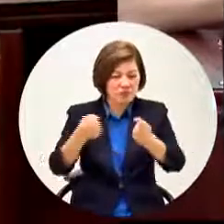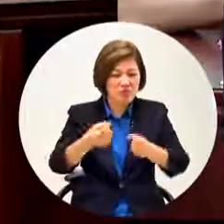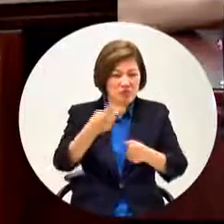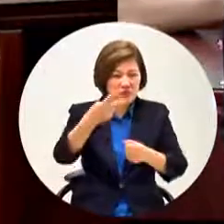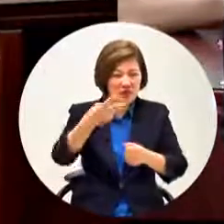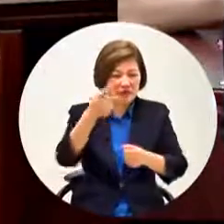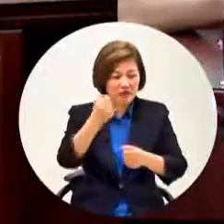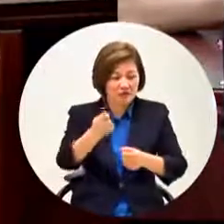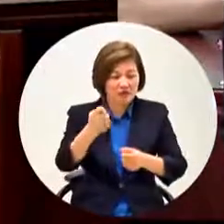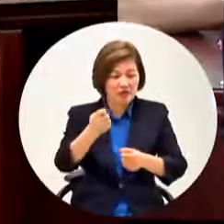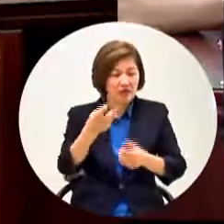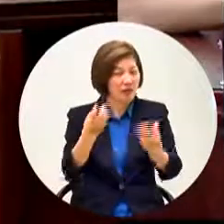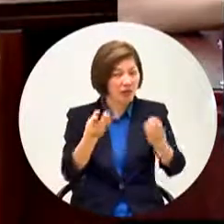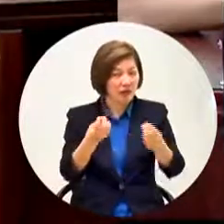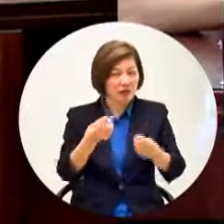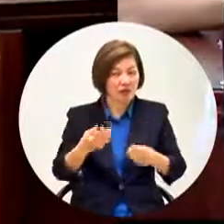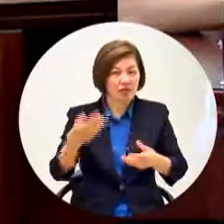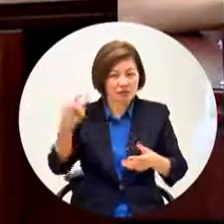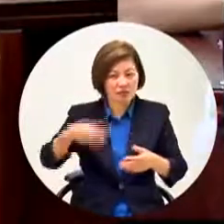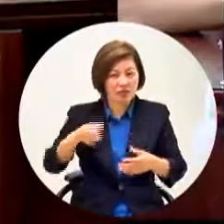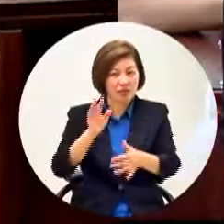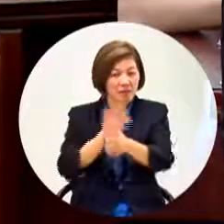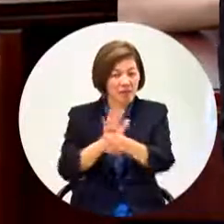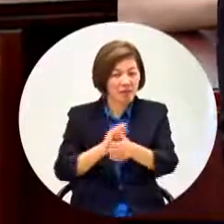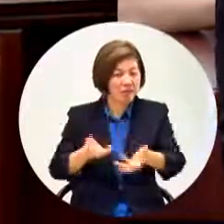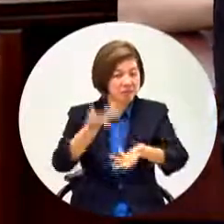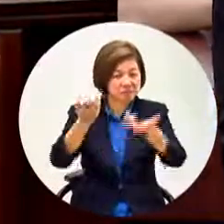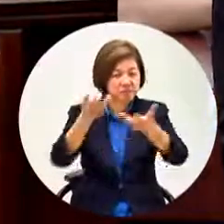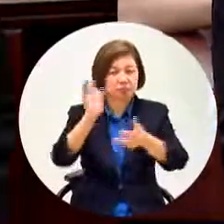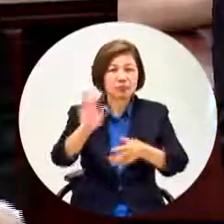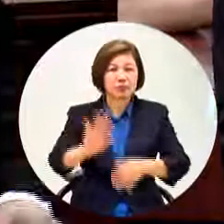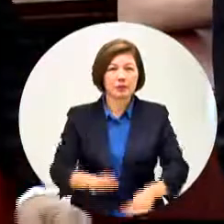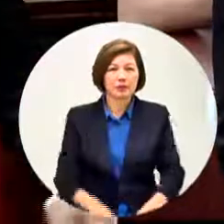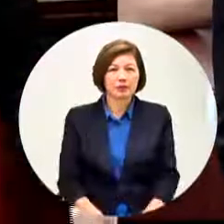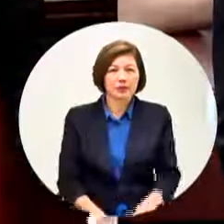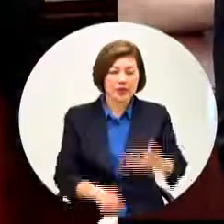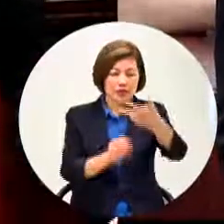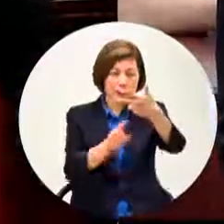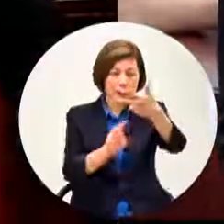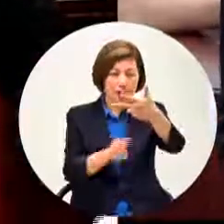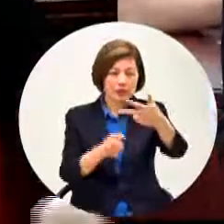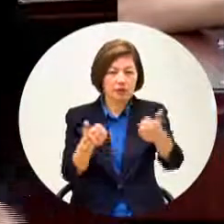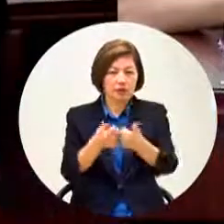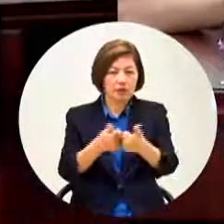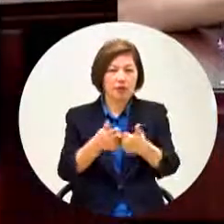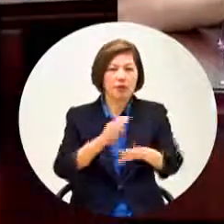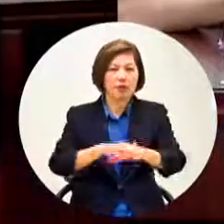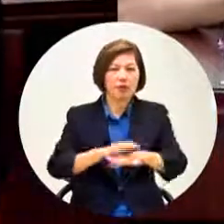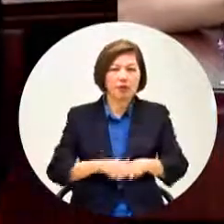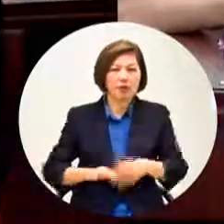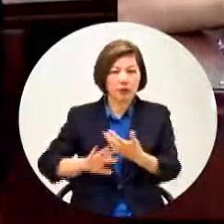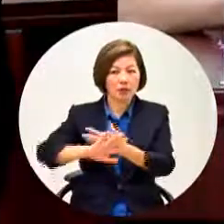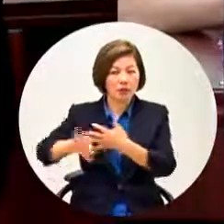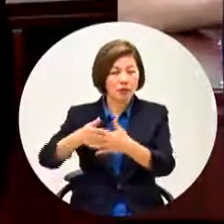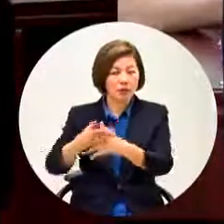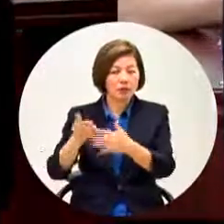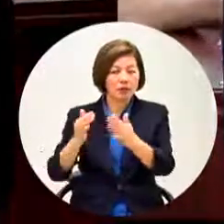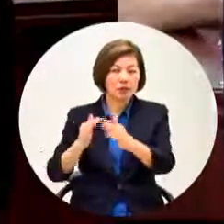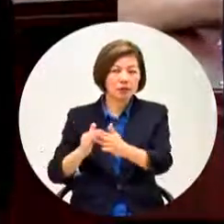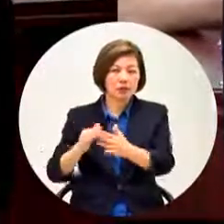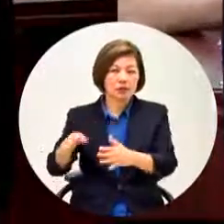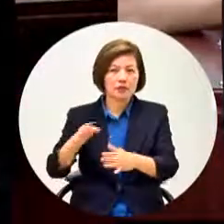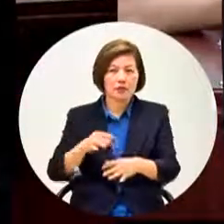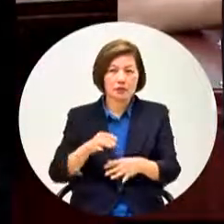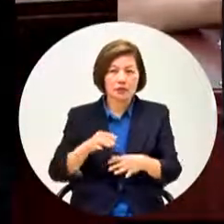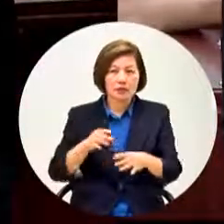你不，伊一定要来处理啦。 是，我们7月20号会开会啊，针对这个外县市。那个底渣回